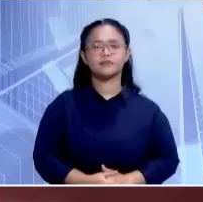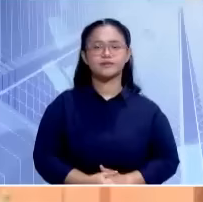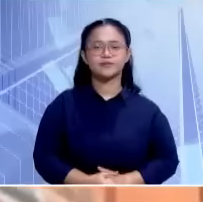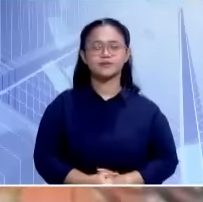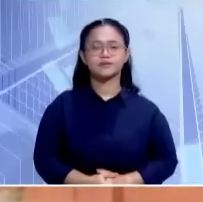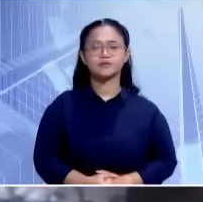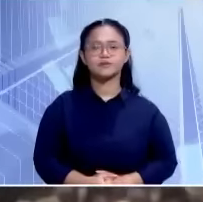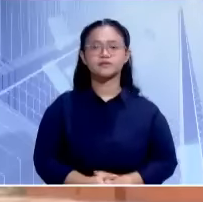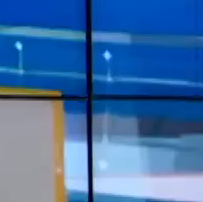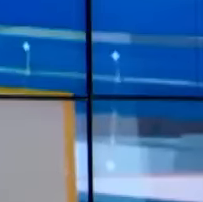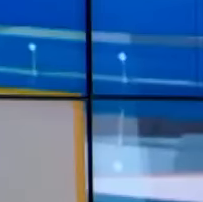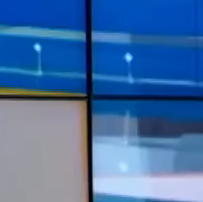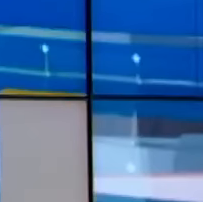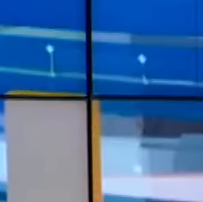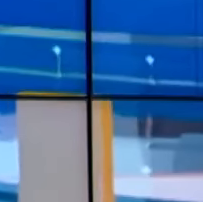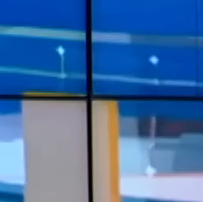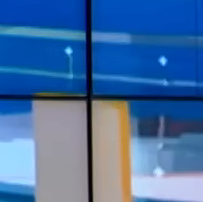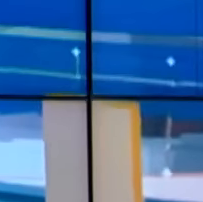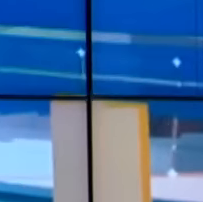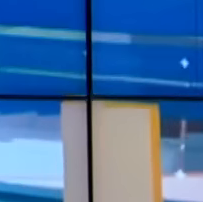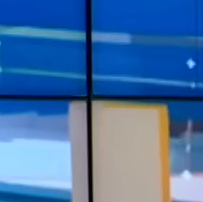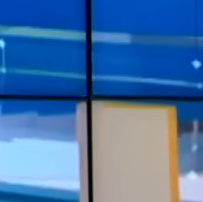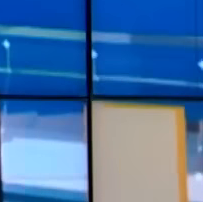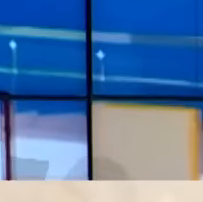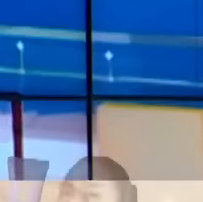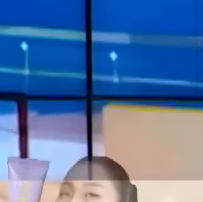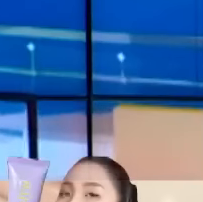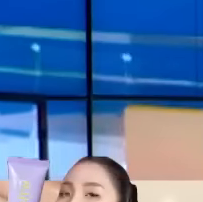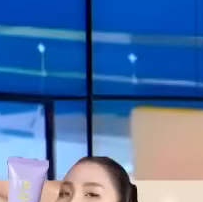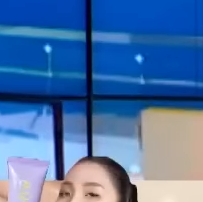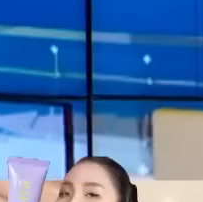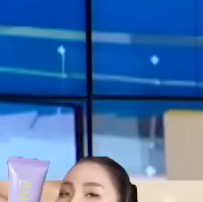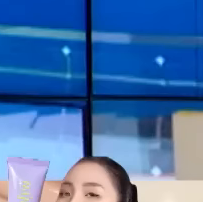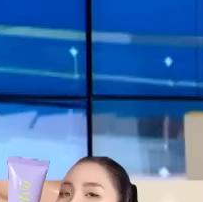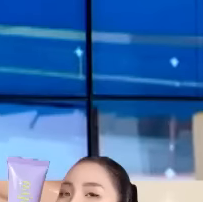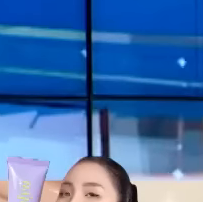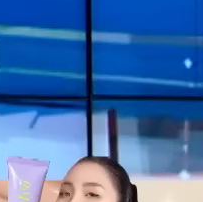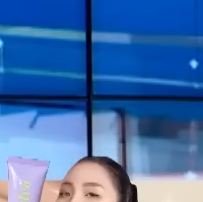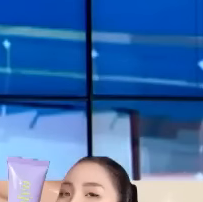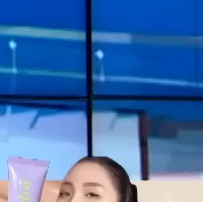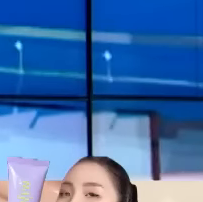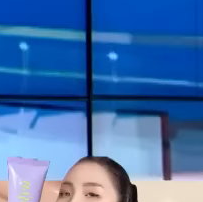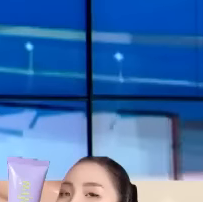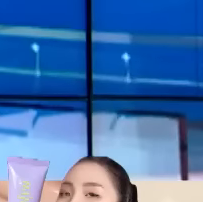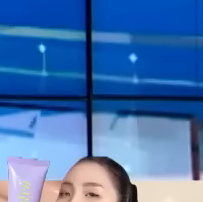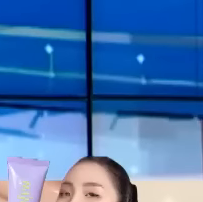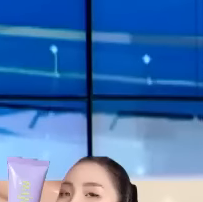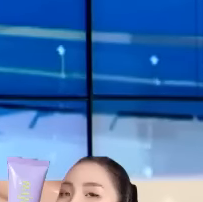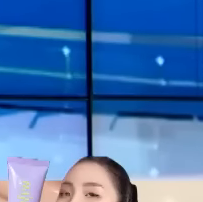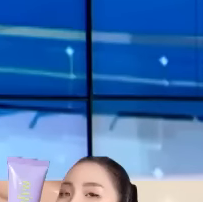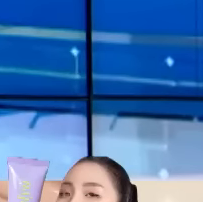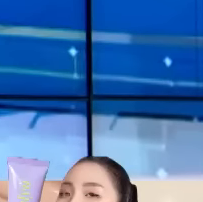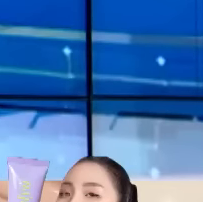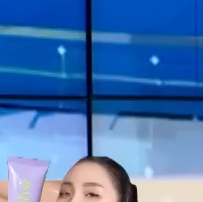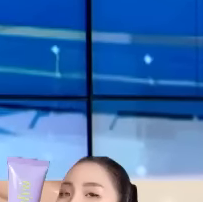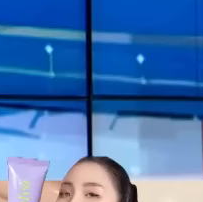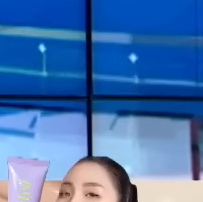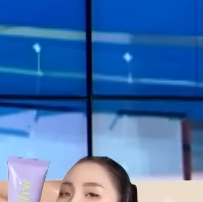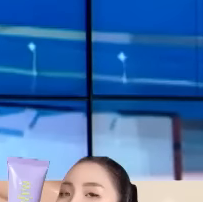Ainyus melaporkan. Pemirsa, jembatan yang tengah dibangun Pemkot Makassar dengan anggaran 770 juta